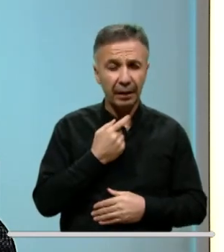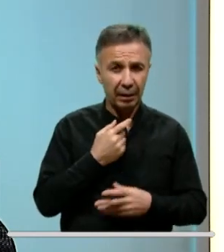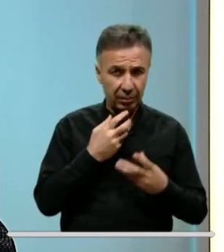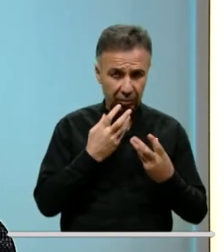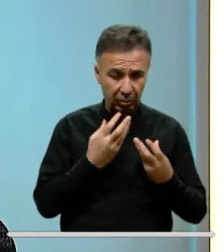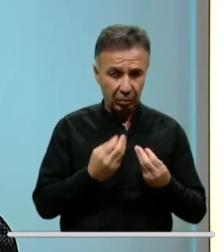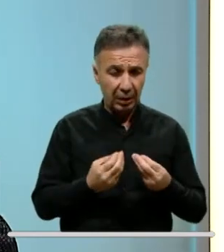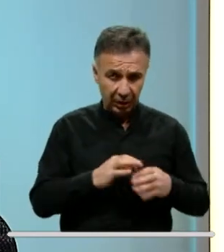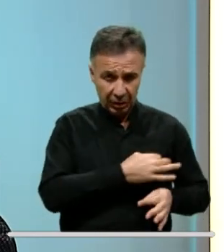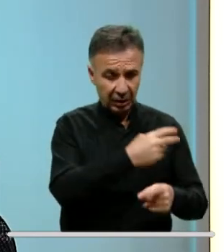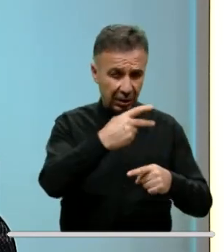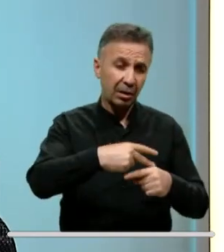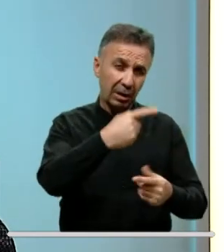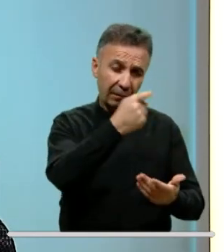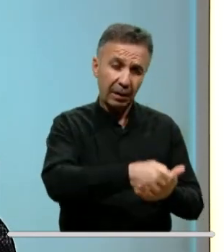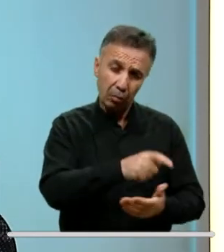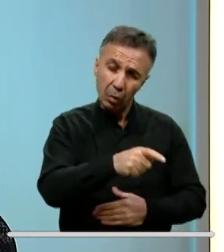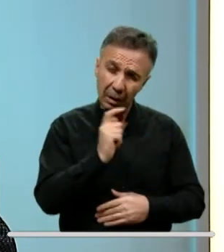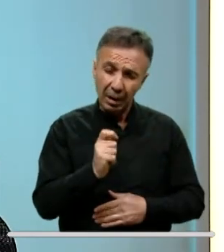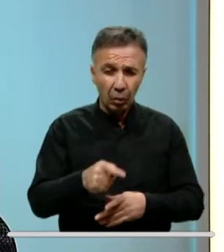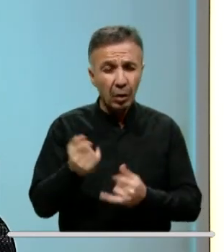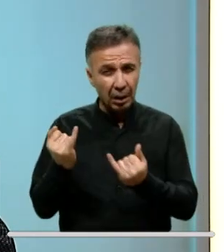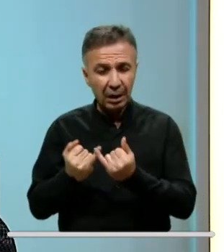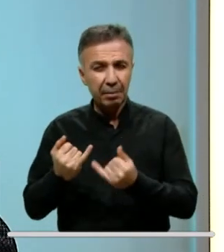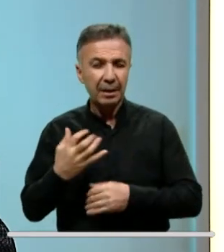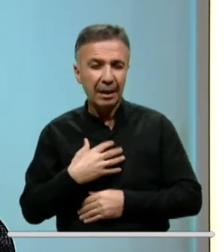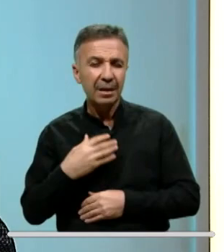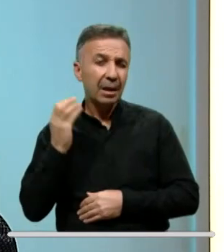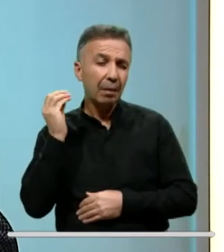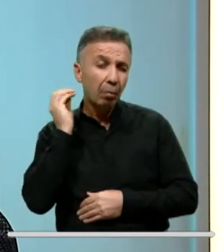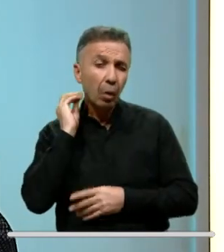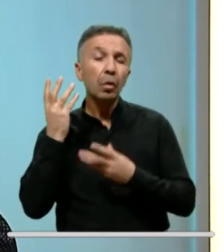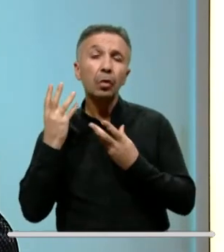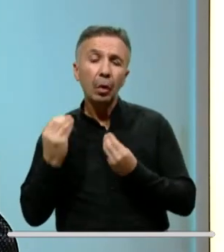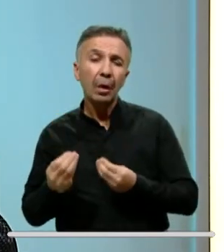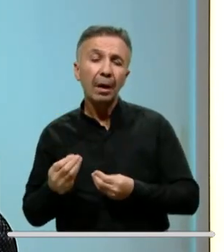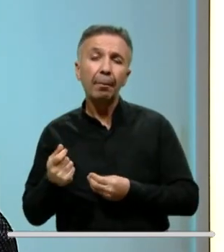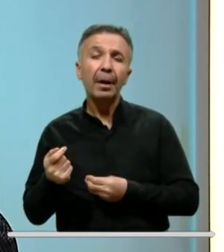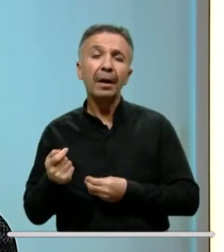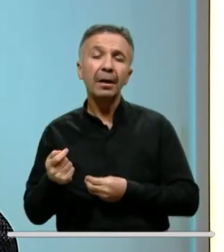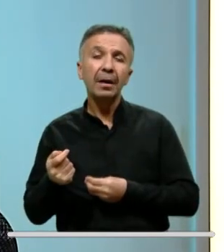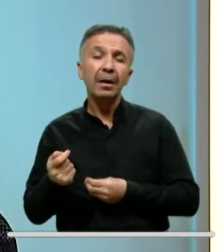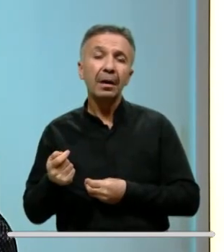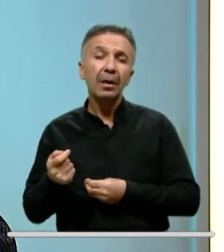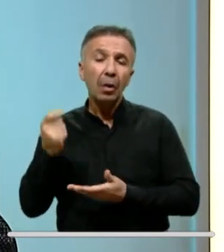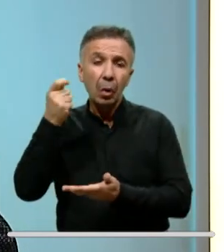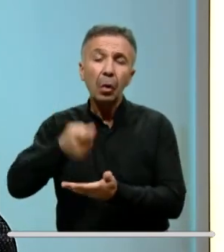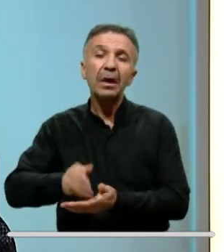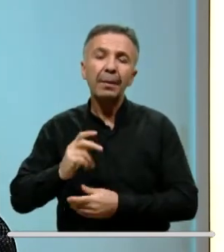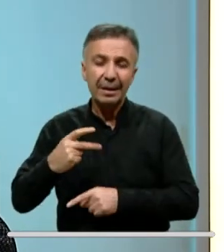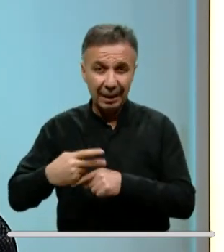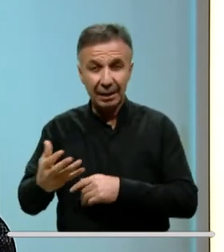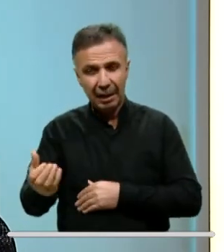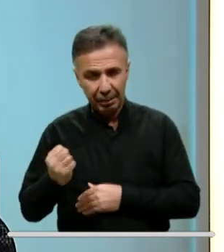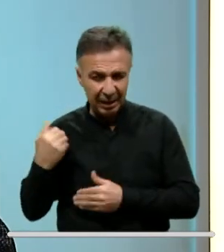içerisinde olan insanlardır gerçekten Bu kardeşimiz kendisine borcu olan ödeyemeyen ve zekat alabilecek